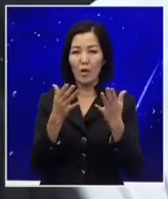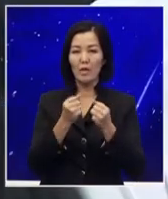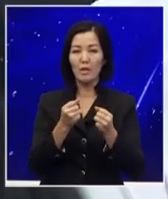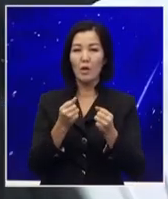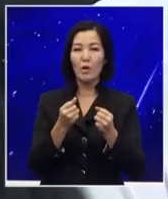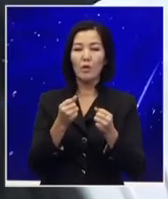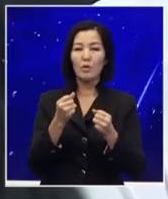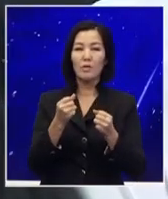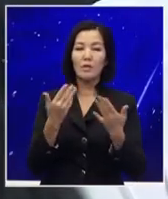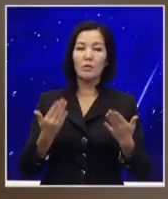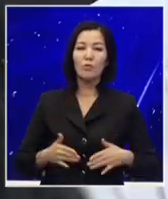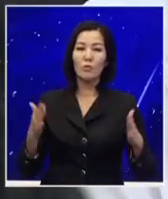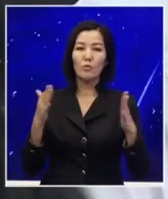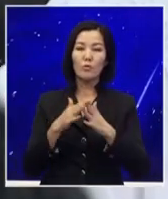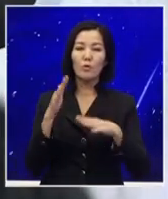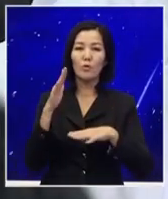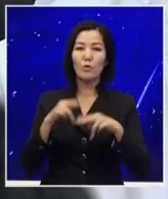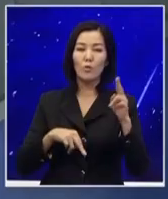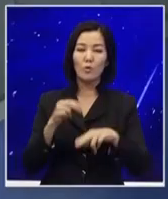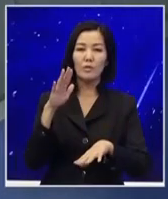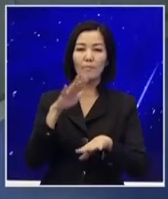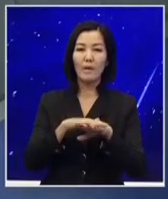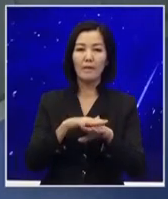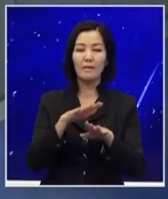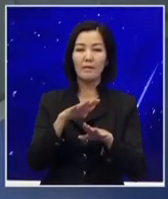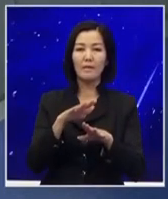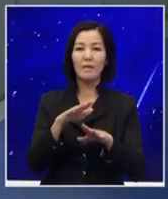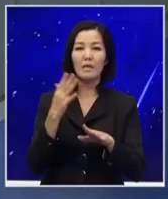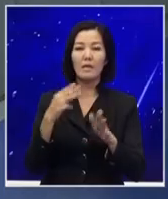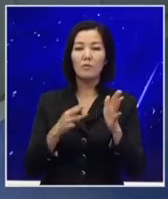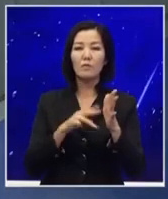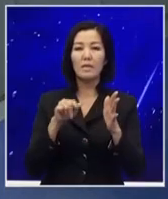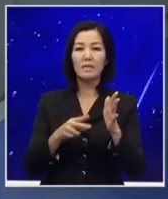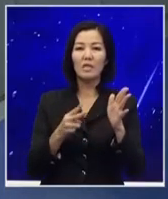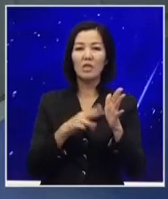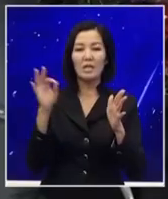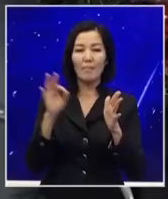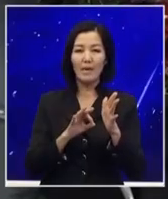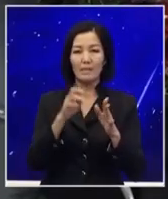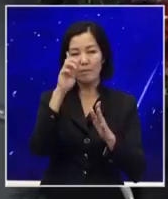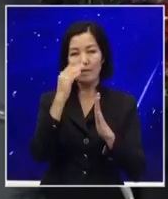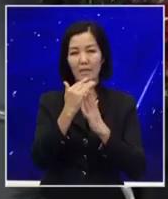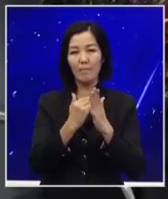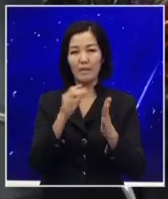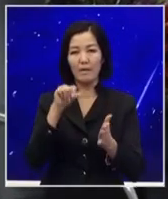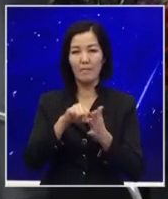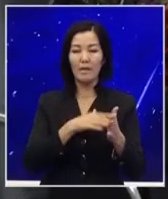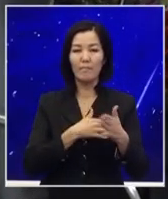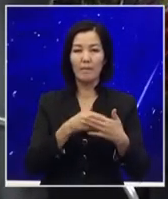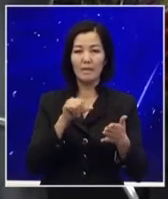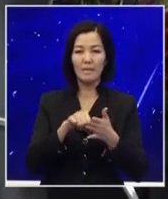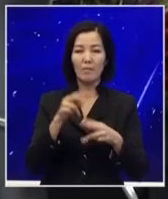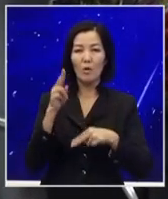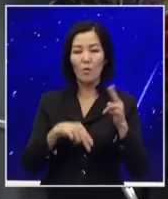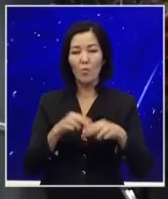құрылыс жинақ банкінің тұтынушылары деседі. 58%-де 7%. Мемлекеттік бағдарламалар да қалыс емес. Уақытылы